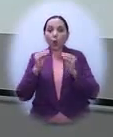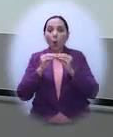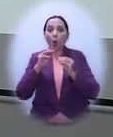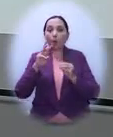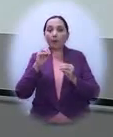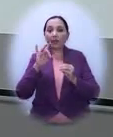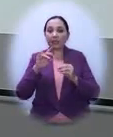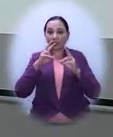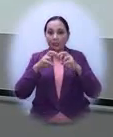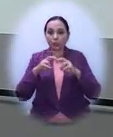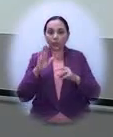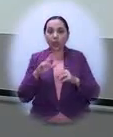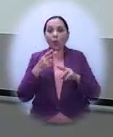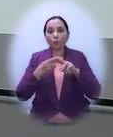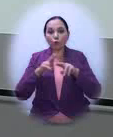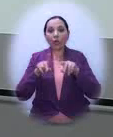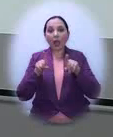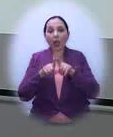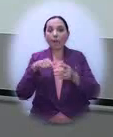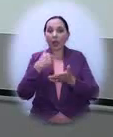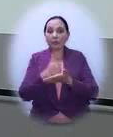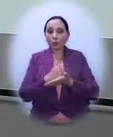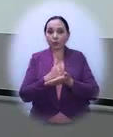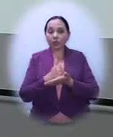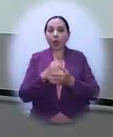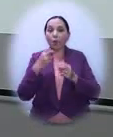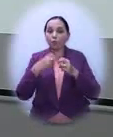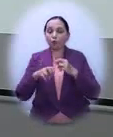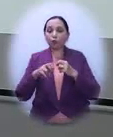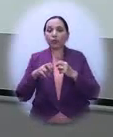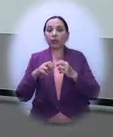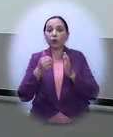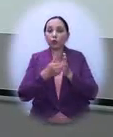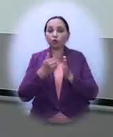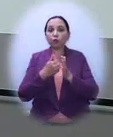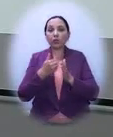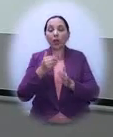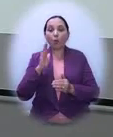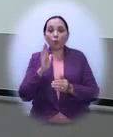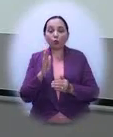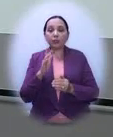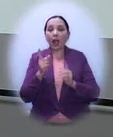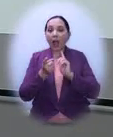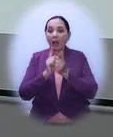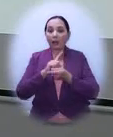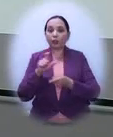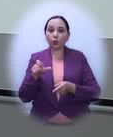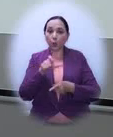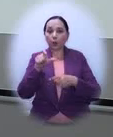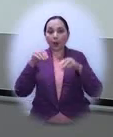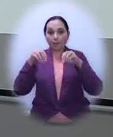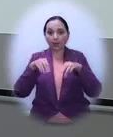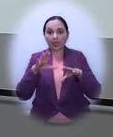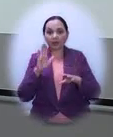metrda tekshiriladi. Bunda ham asosiy buzuqlik nuqsonlari uchraydigan bo'lsa, almashtirish yo'li bilan